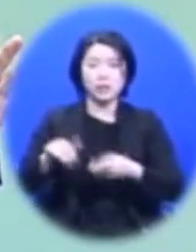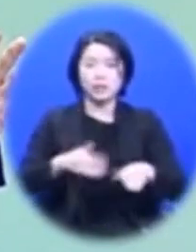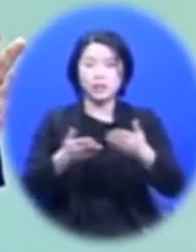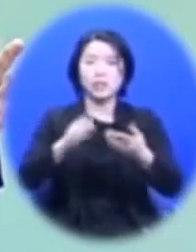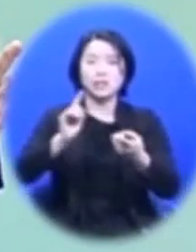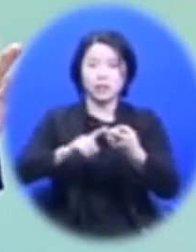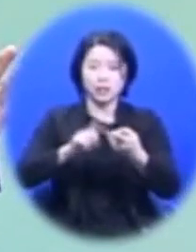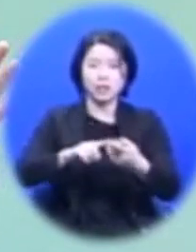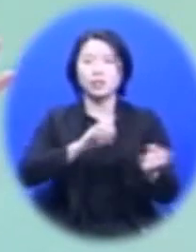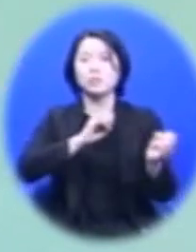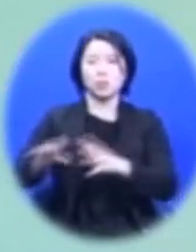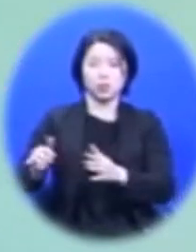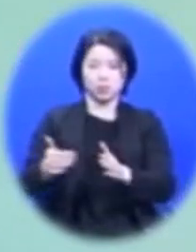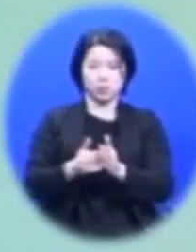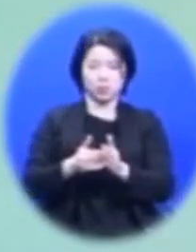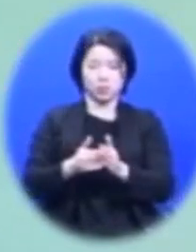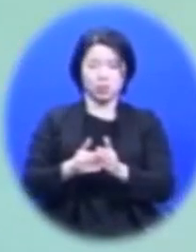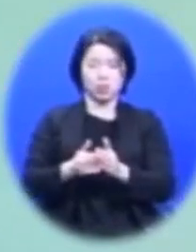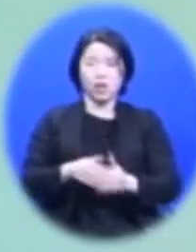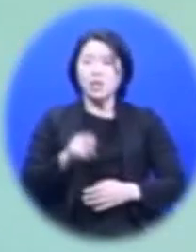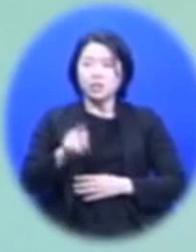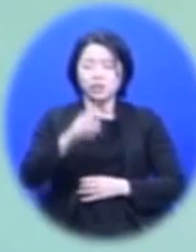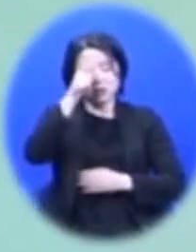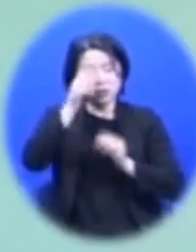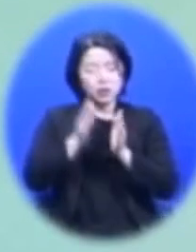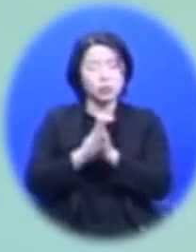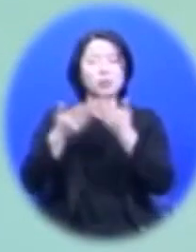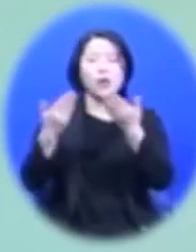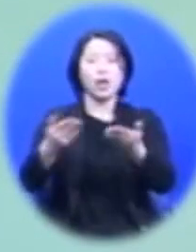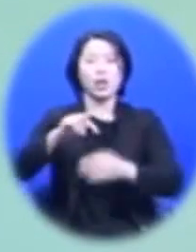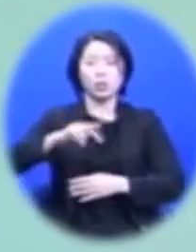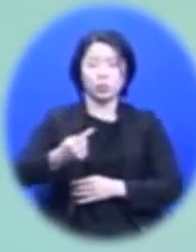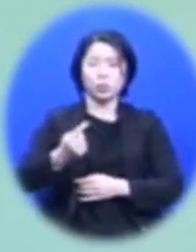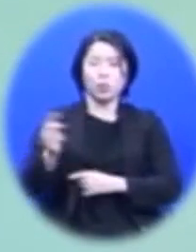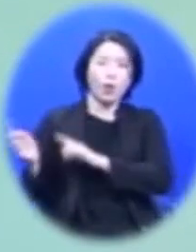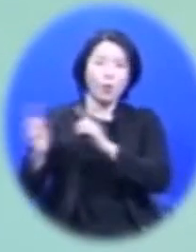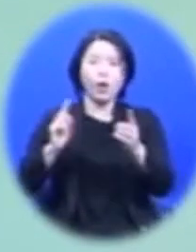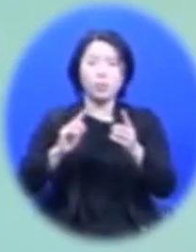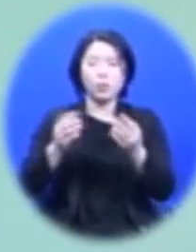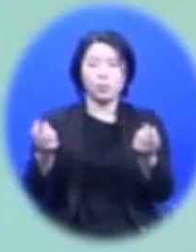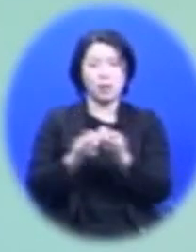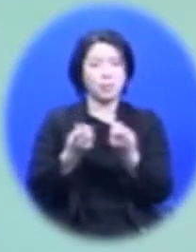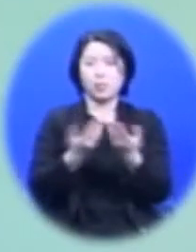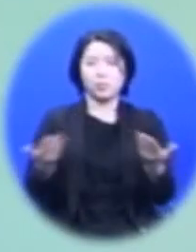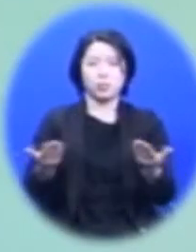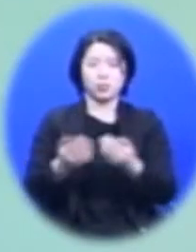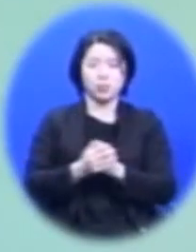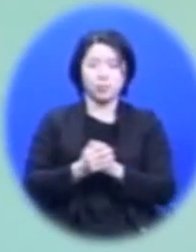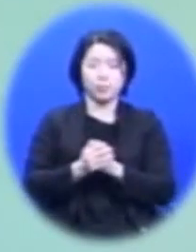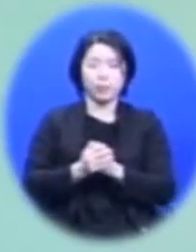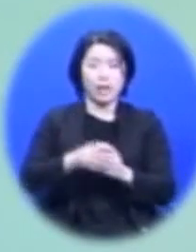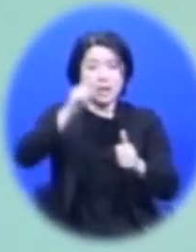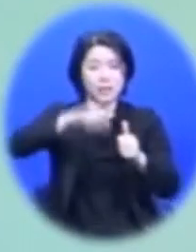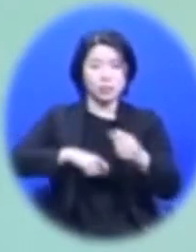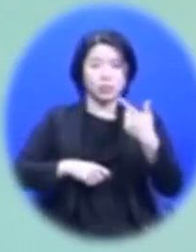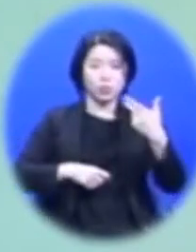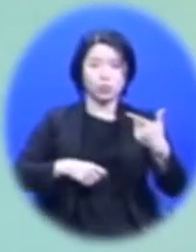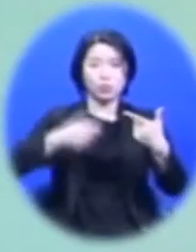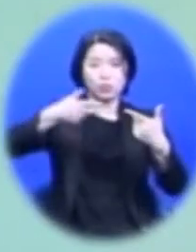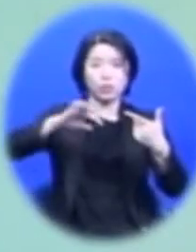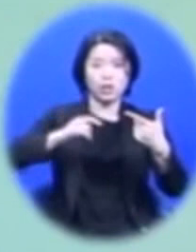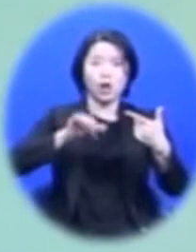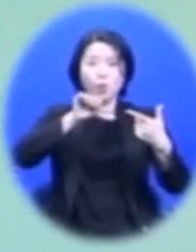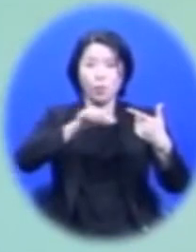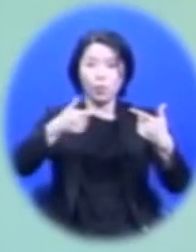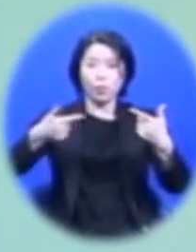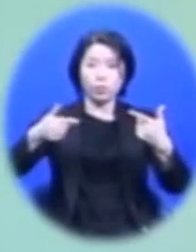버려버렸으니 그는 기도해도 회복될 방법이 없다 그 말입니다. 히브리서 6장 5절